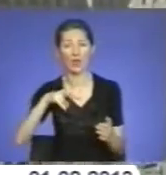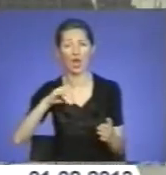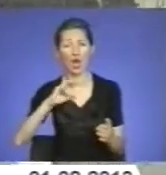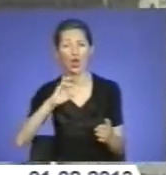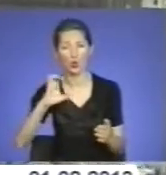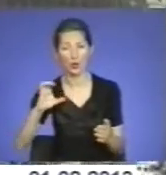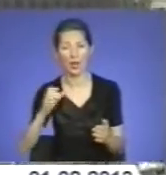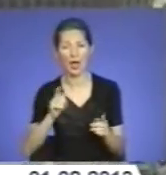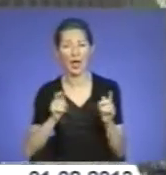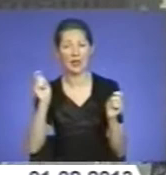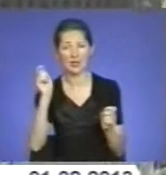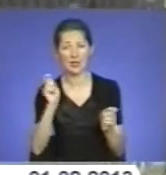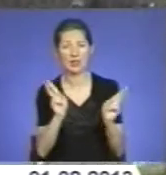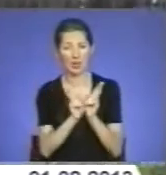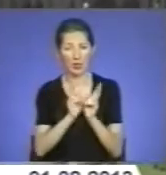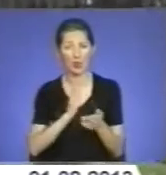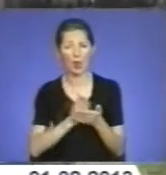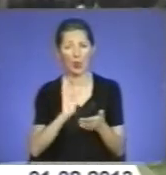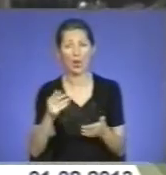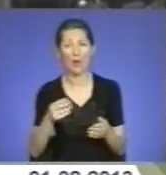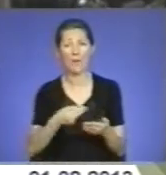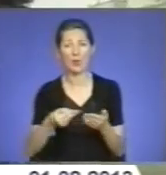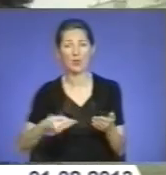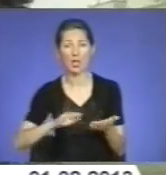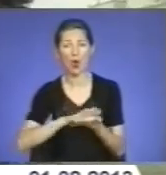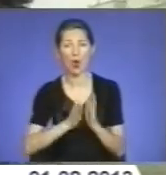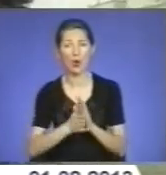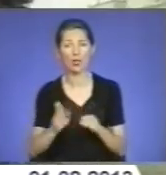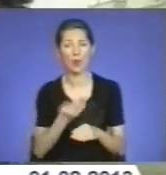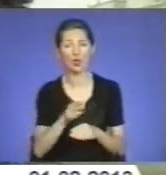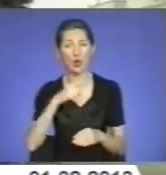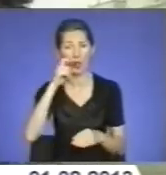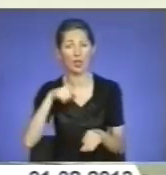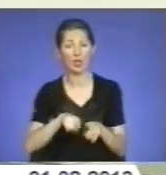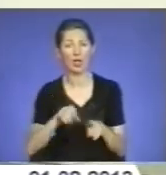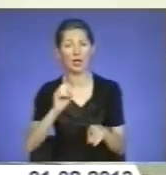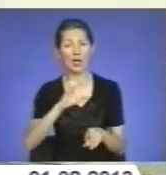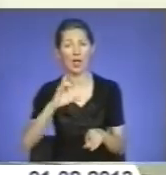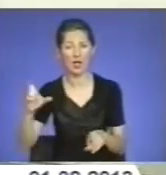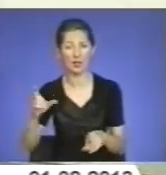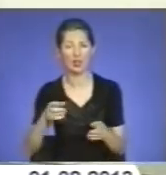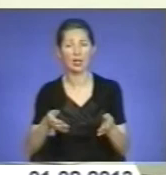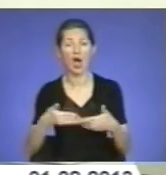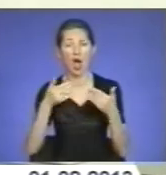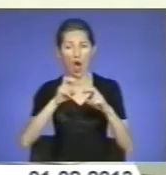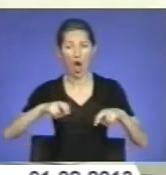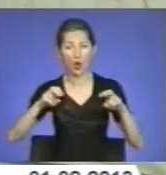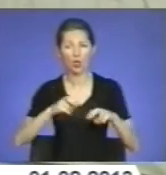відбутися підписання угоди про асоціацію між Україною та ЄС. А от на розгляд Верховної Ради законопроект потрапить у